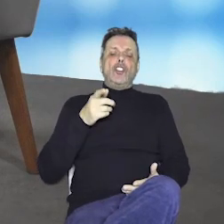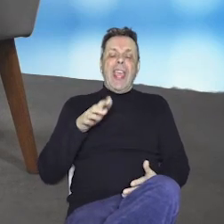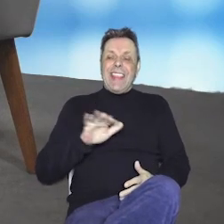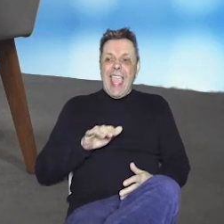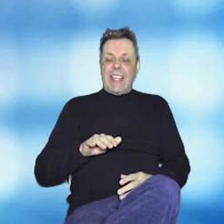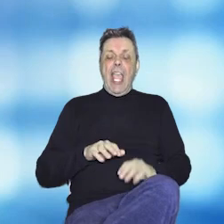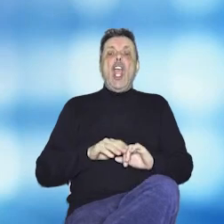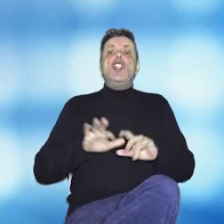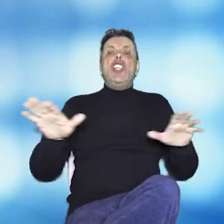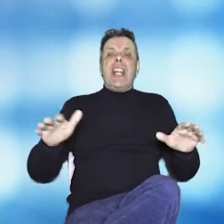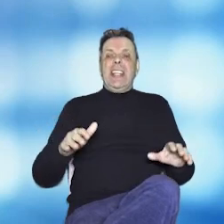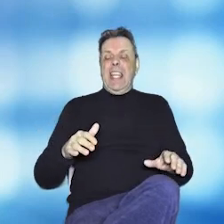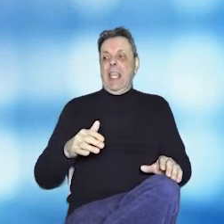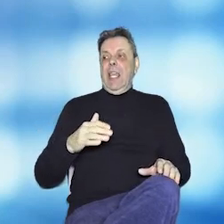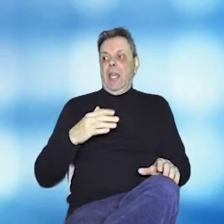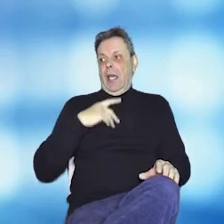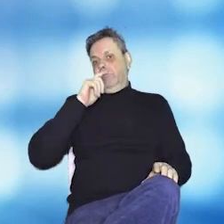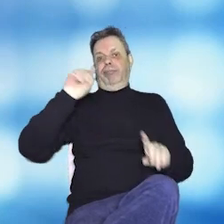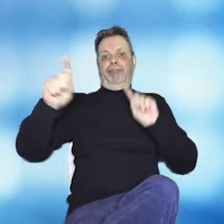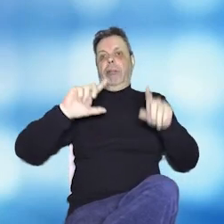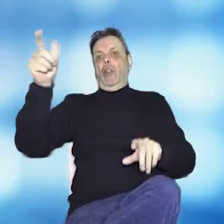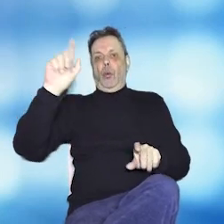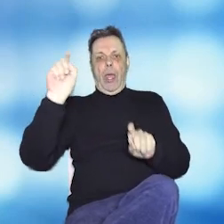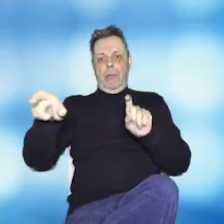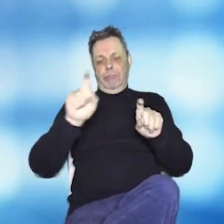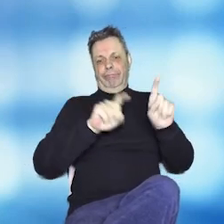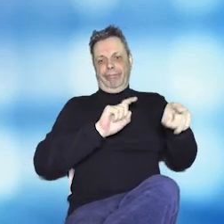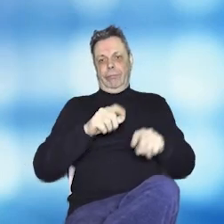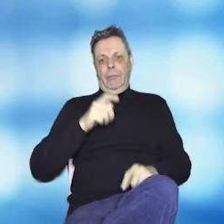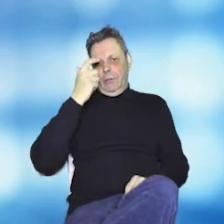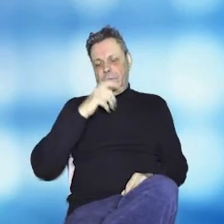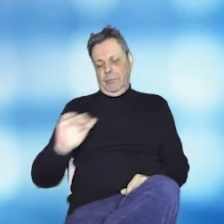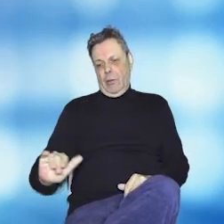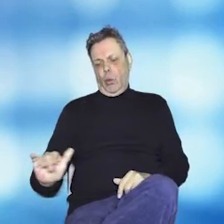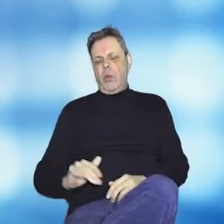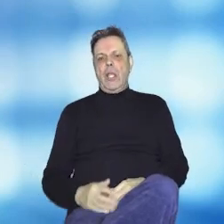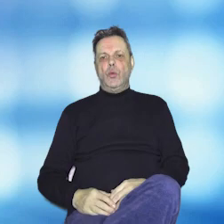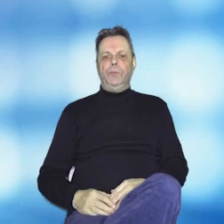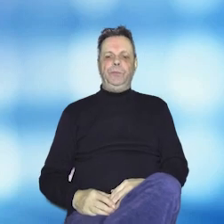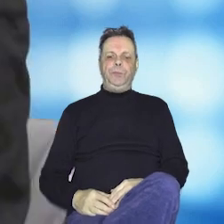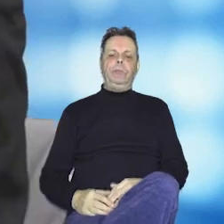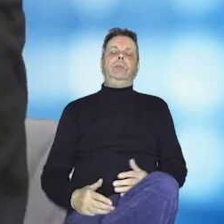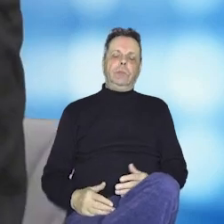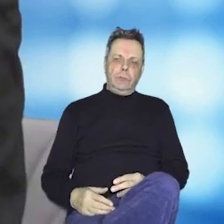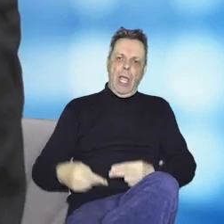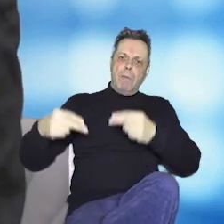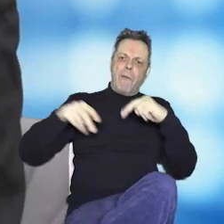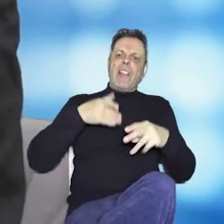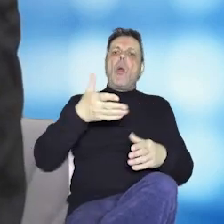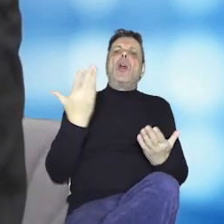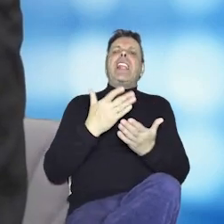će opet širiti dalje taj parazit. I vratimo se na ono s čime smo